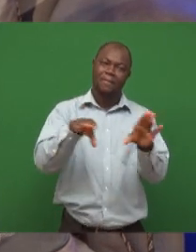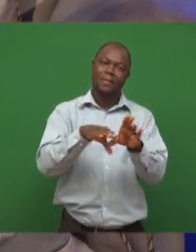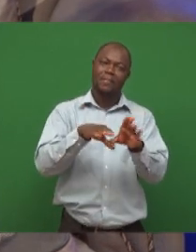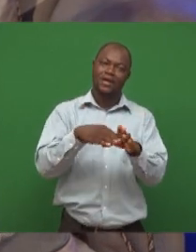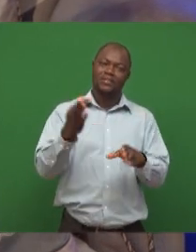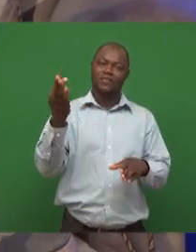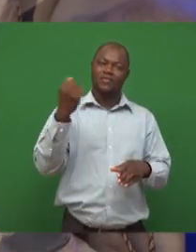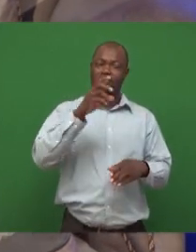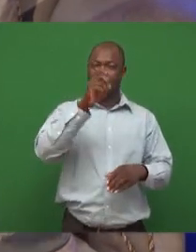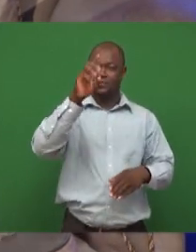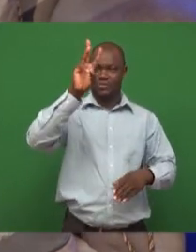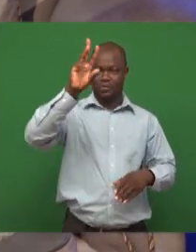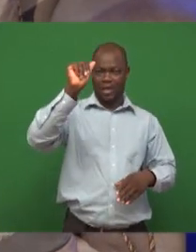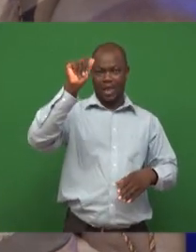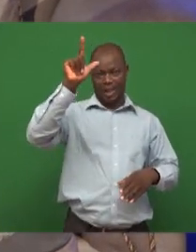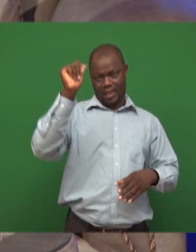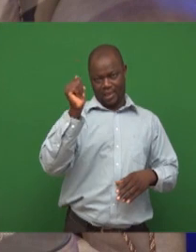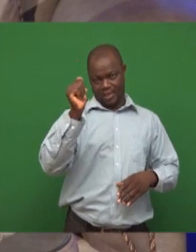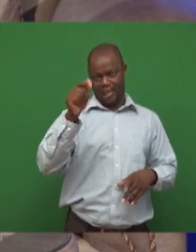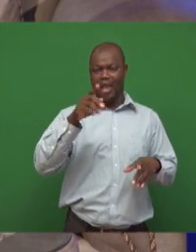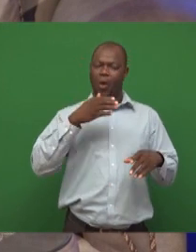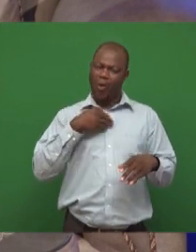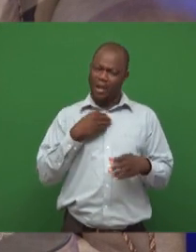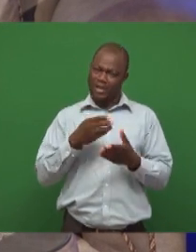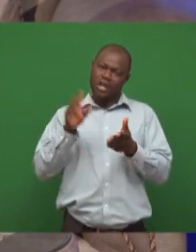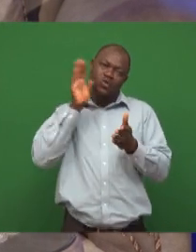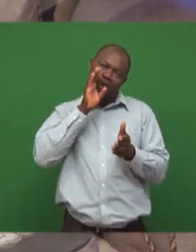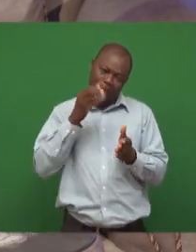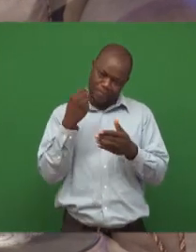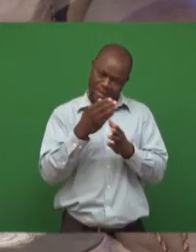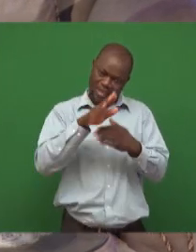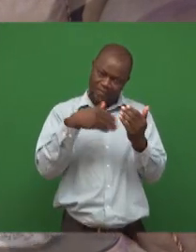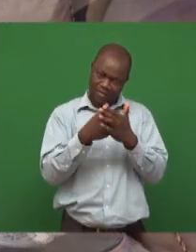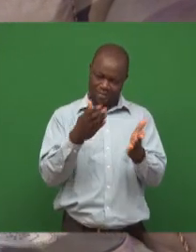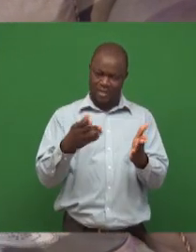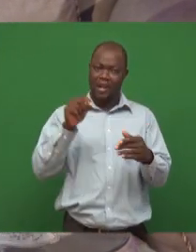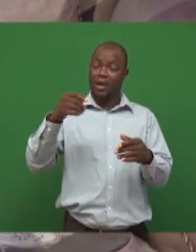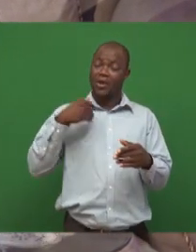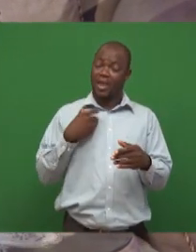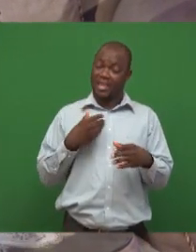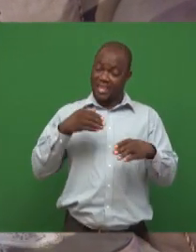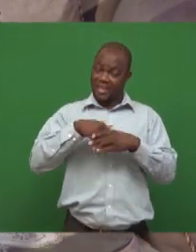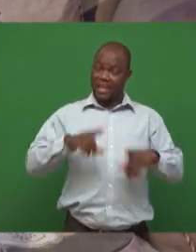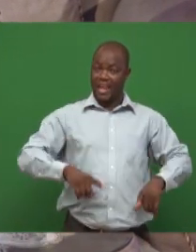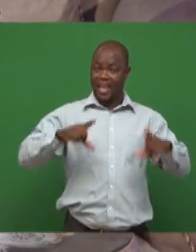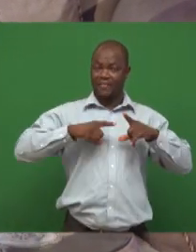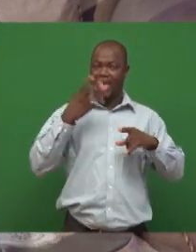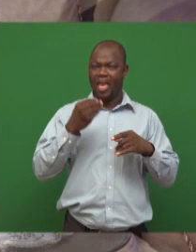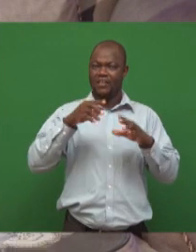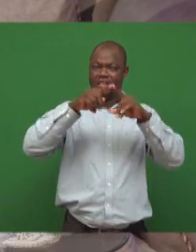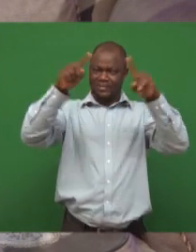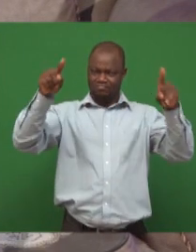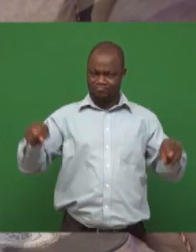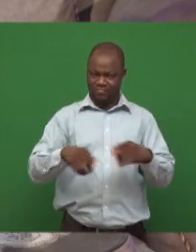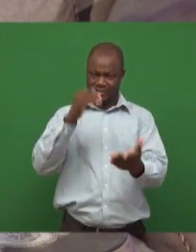chekuti tigone kukurukura. Tinoziva kuti mukati meupenyu tine magwaro anobata upenyu hwedu. Magwaro